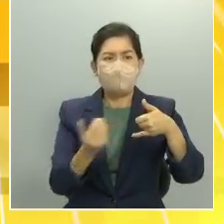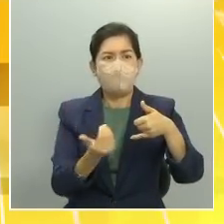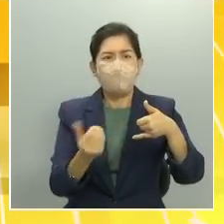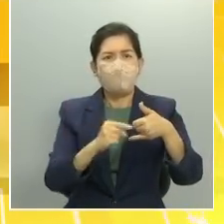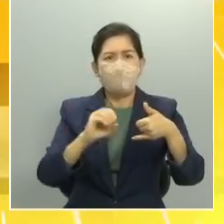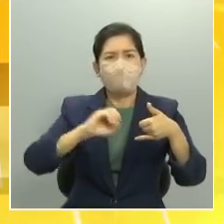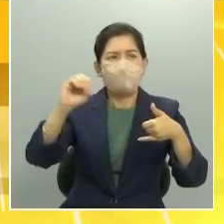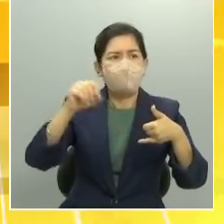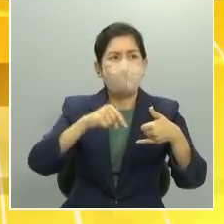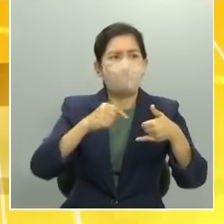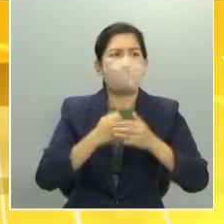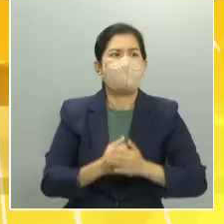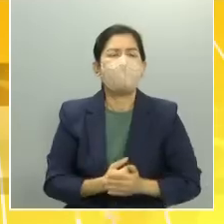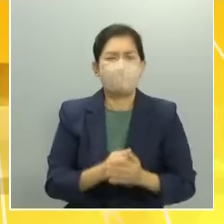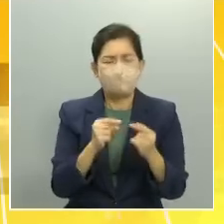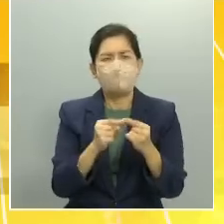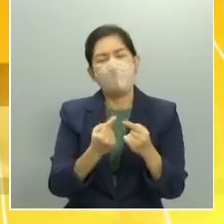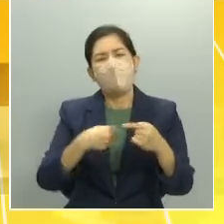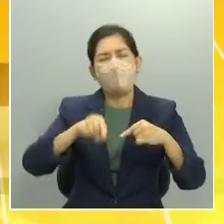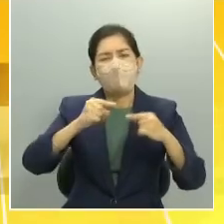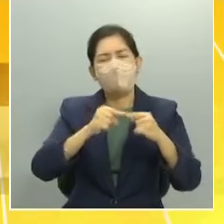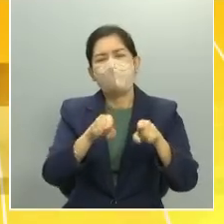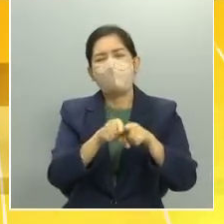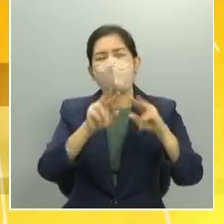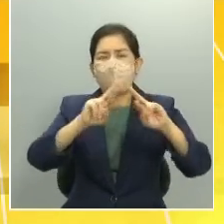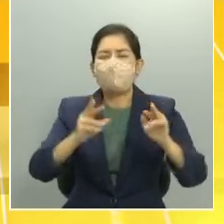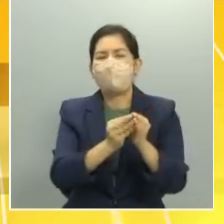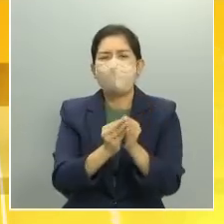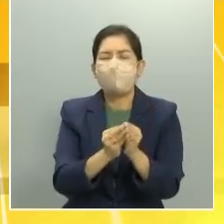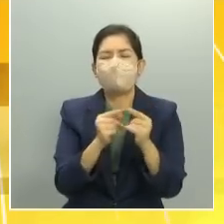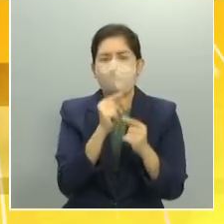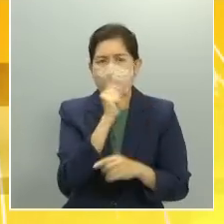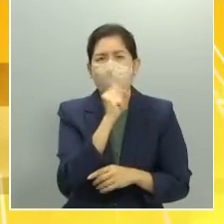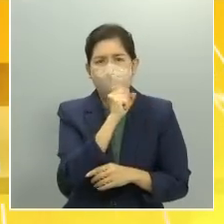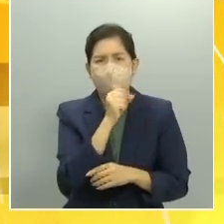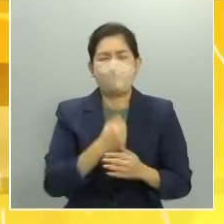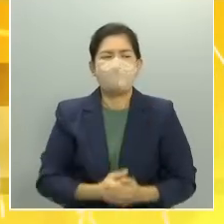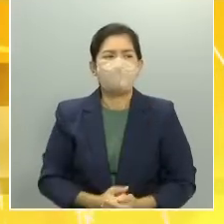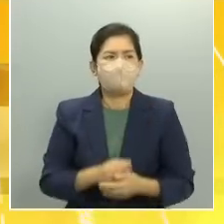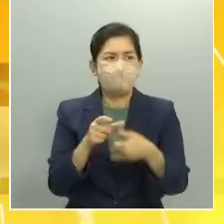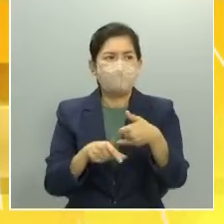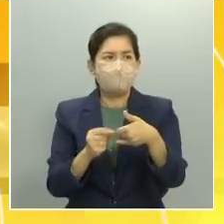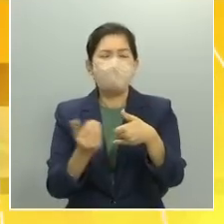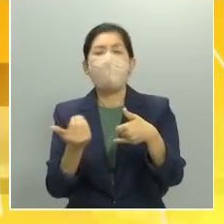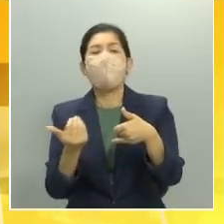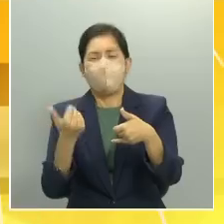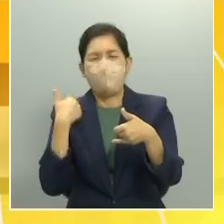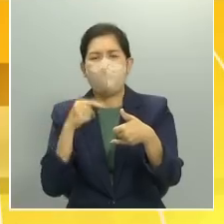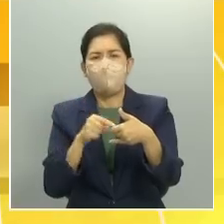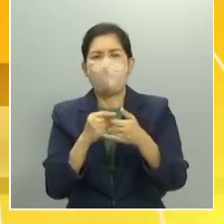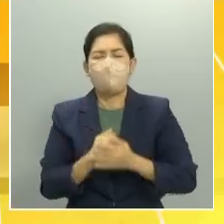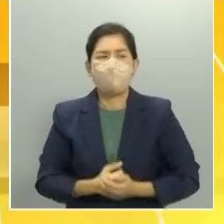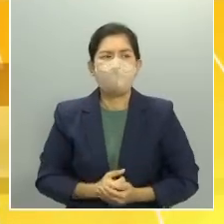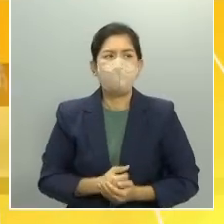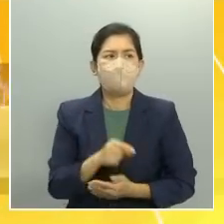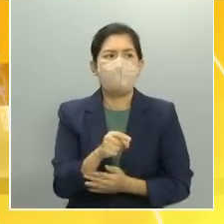านที่ที่มันเป็นผับบาร์แบบปิดแบบนี ้เขาไม่ได้ร้องที่นี่เขารับงานที่อื่นแต่ว่ามาแบบเหมือนเ